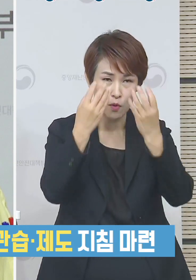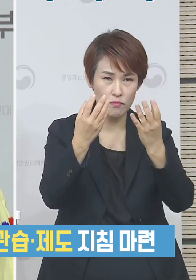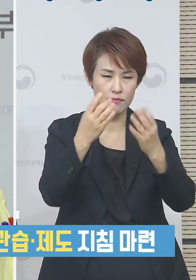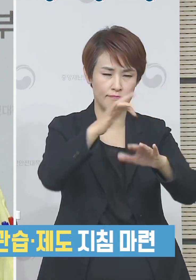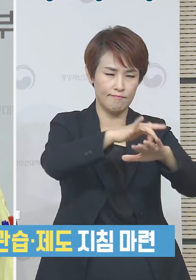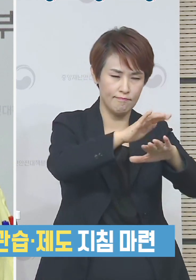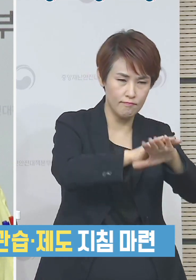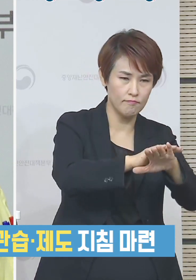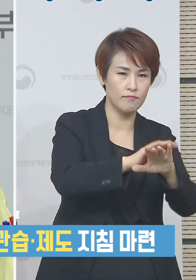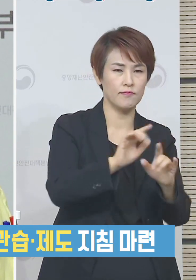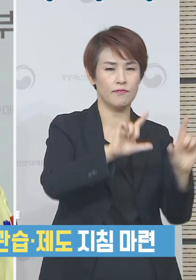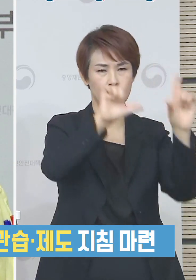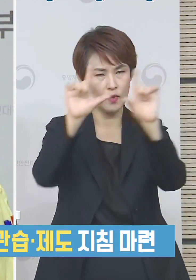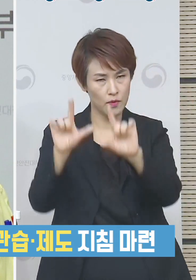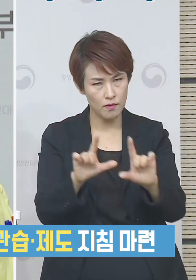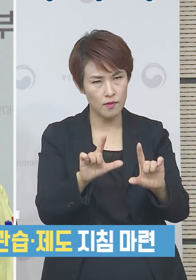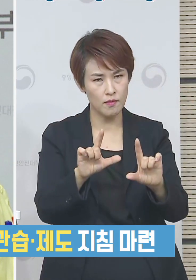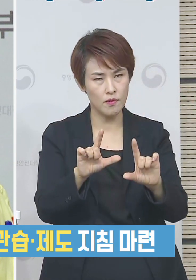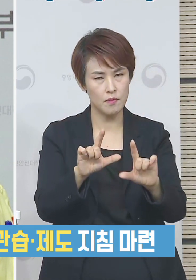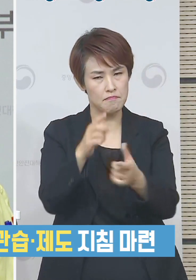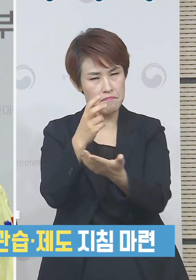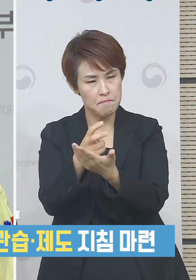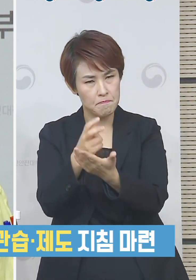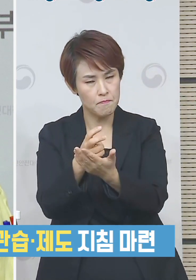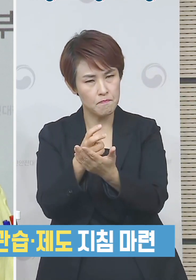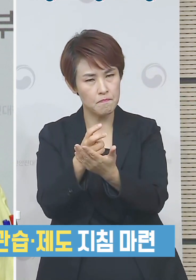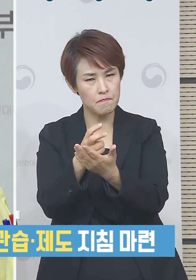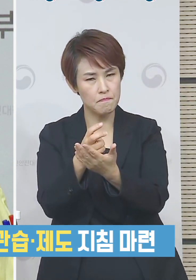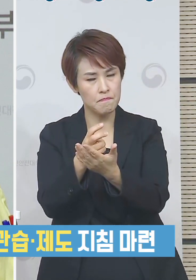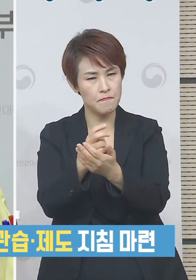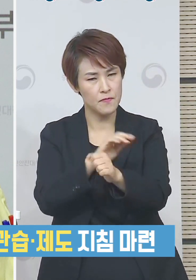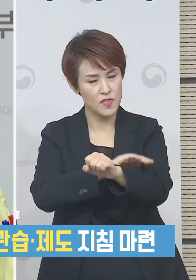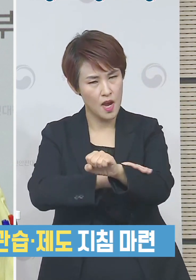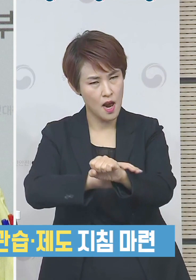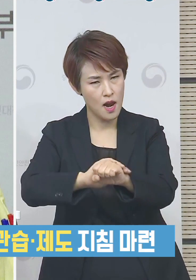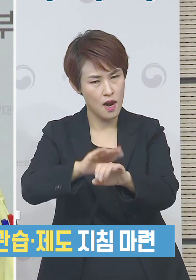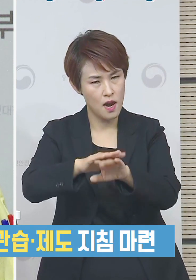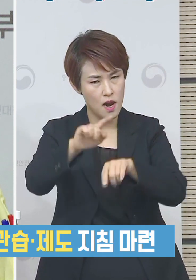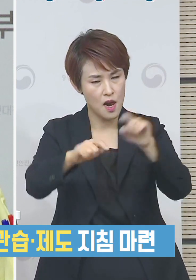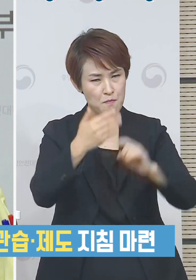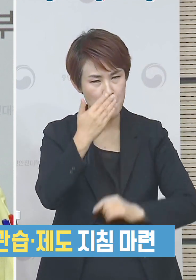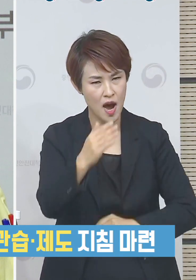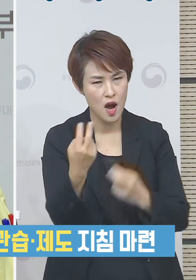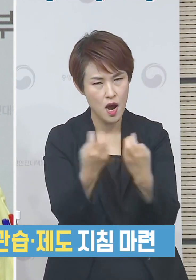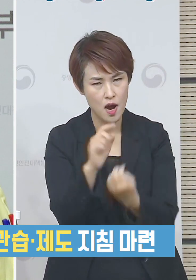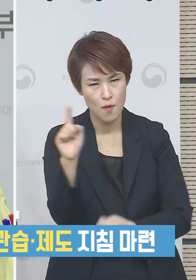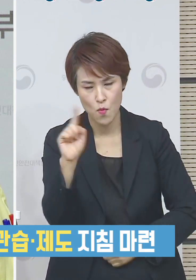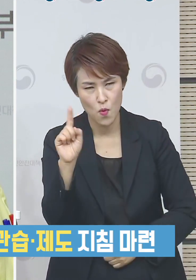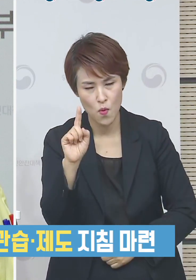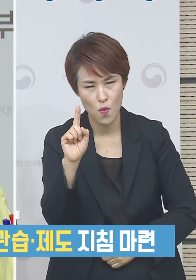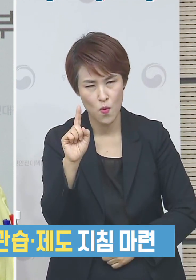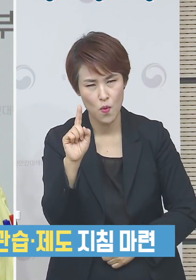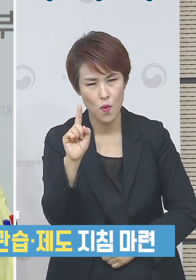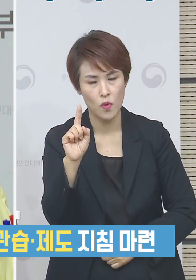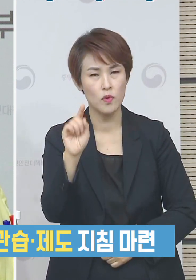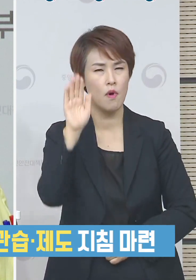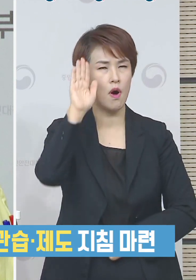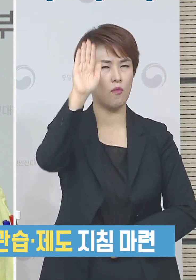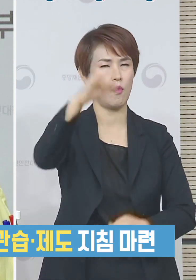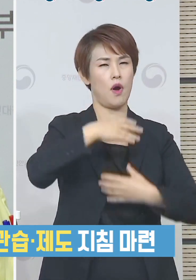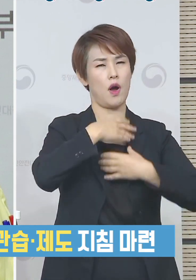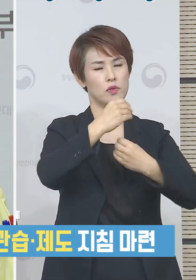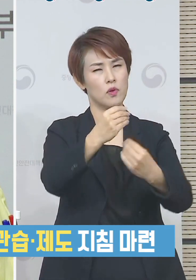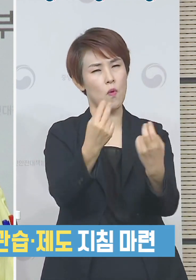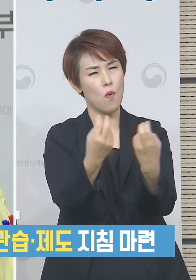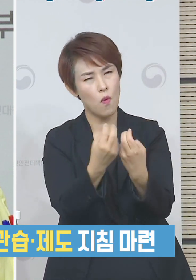관습과 제도를 어떻게 실행 가능한 수준으로, 그러면서도 안전한 우리의 미래를 어떻게 확보할 수